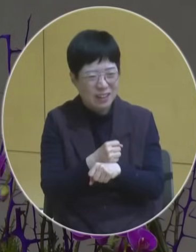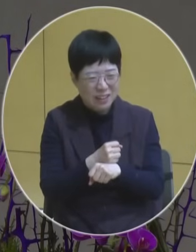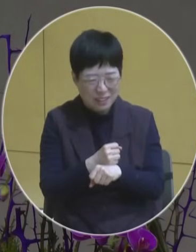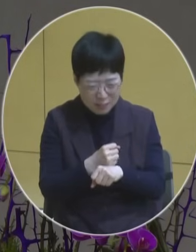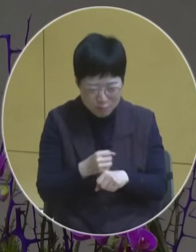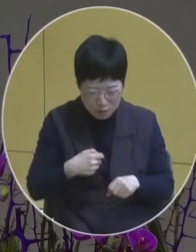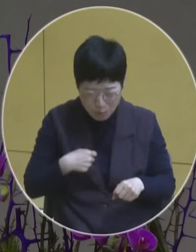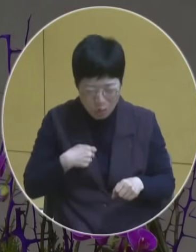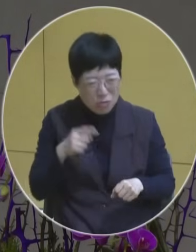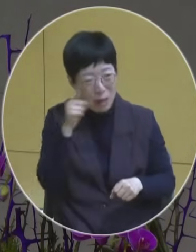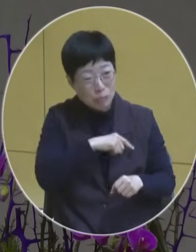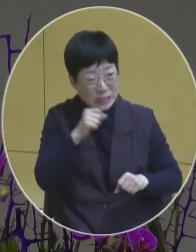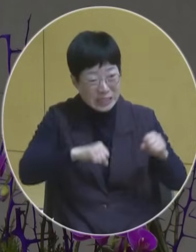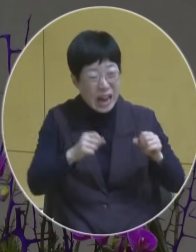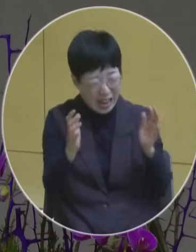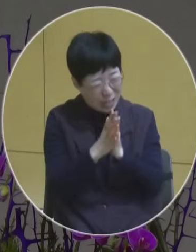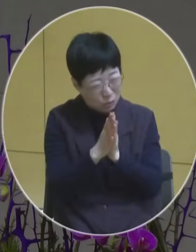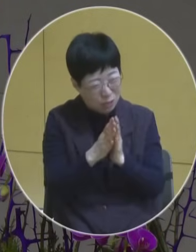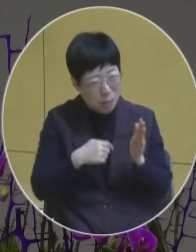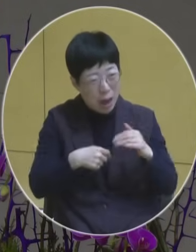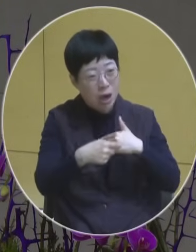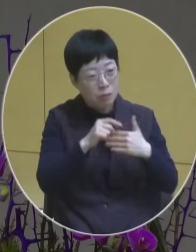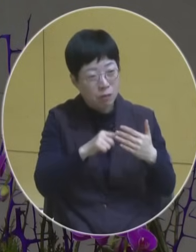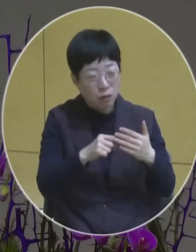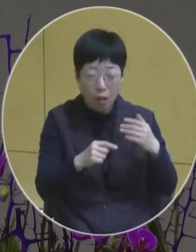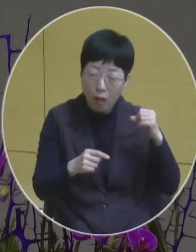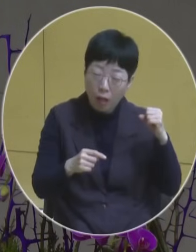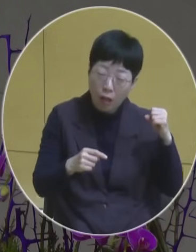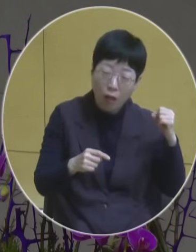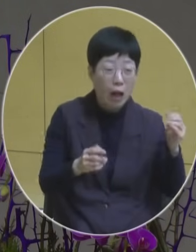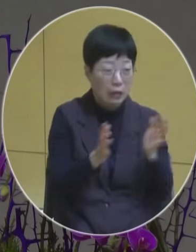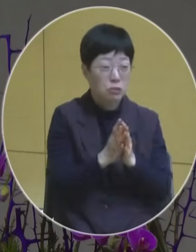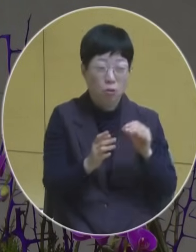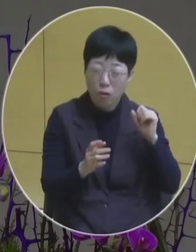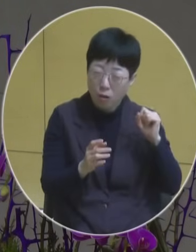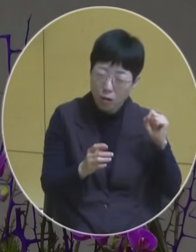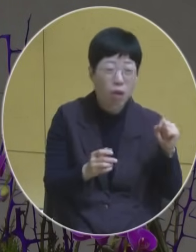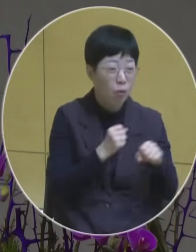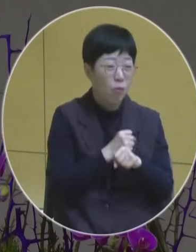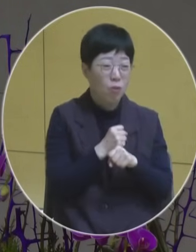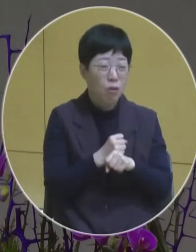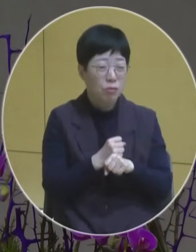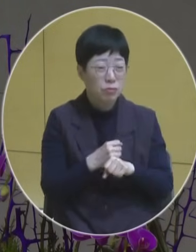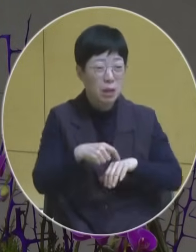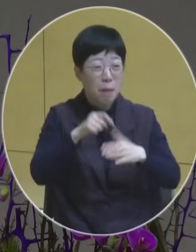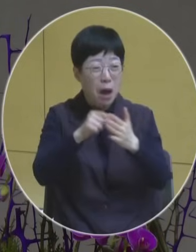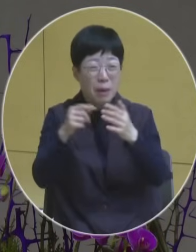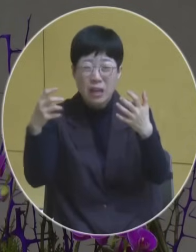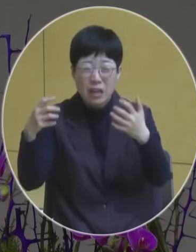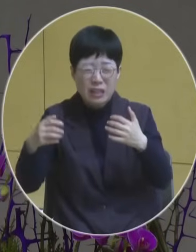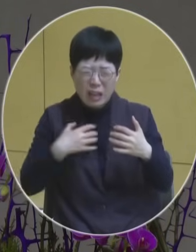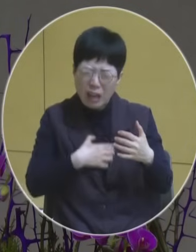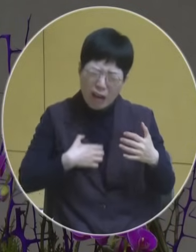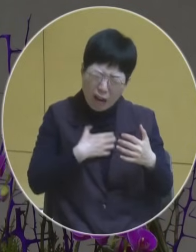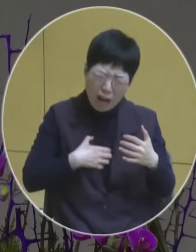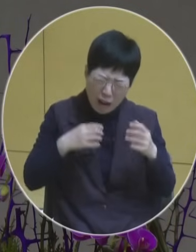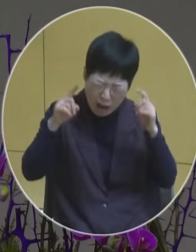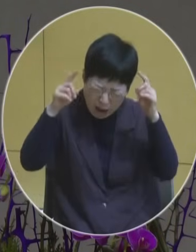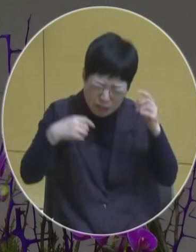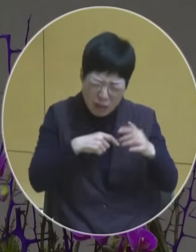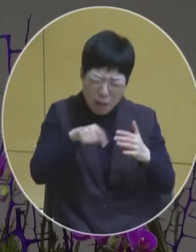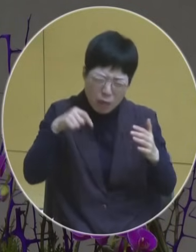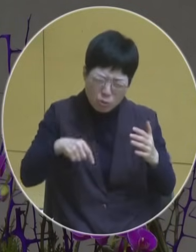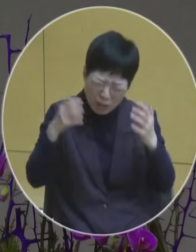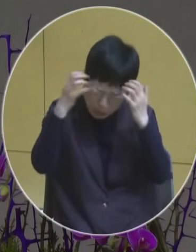얼마나 우리가 나쁜 일을 하도록 우리 자신의 마음을 몰고 간지 몰라요. 우리 마음의 전쟁터만큼 치열한 전쟁터가